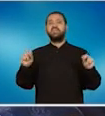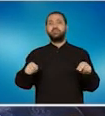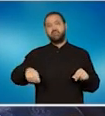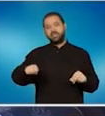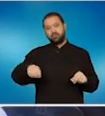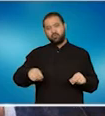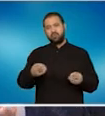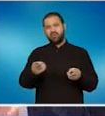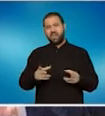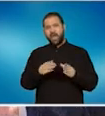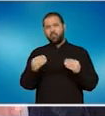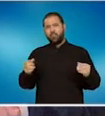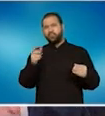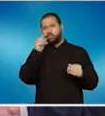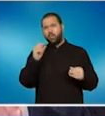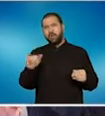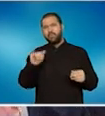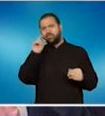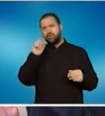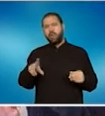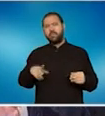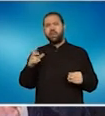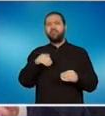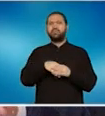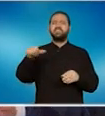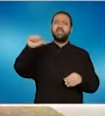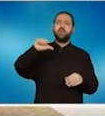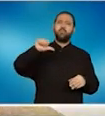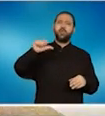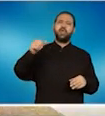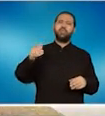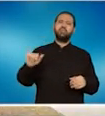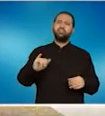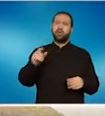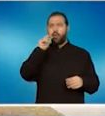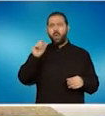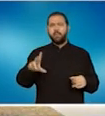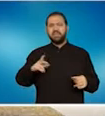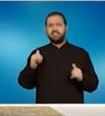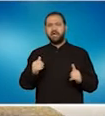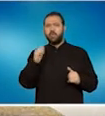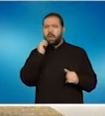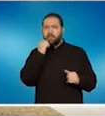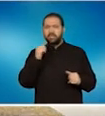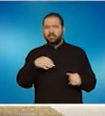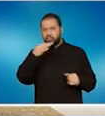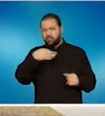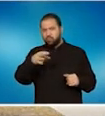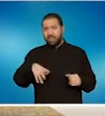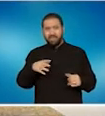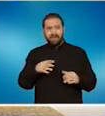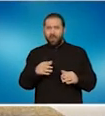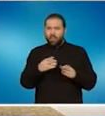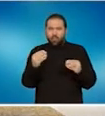slujbele. Venea multă lume, cei care l-au prins la Sfântul Vasile, cei mai în vârstă, mereu spuneau, domne, era